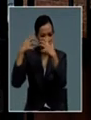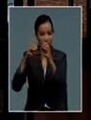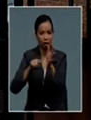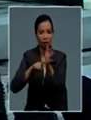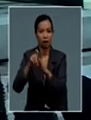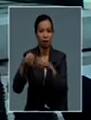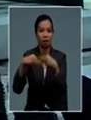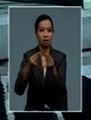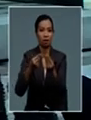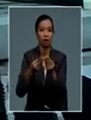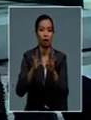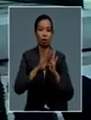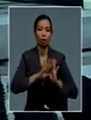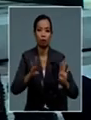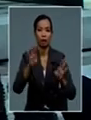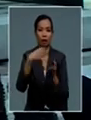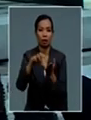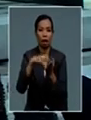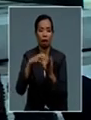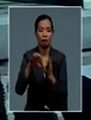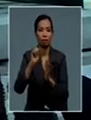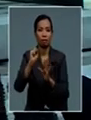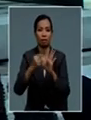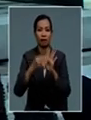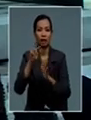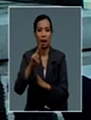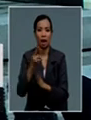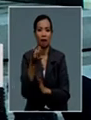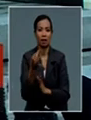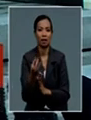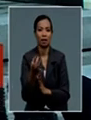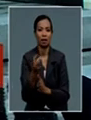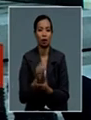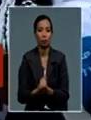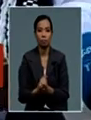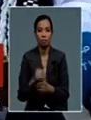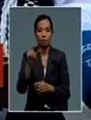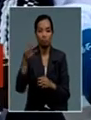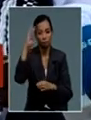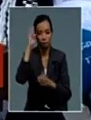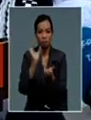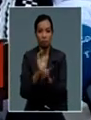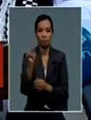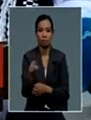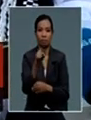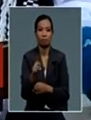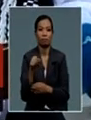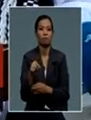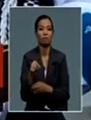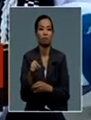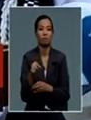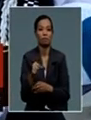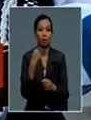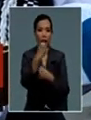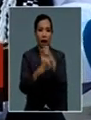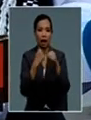รก็ตามยังไม่สามารถเปิดเผยได้ว่าสารชนิดนั้นคืออะไรค่ะโดยทางตำรวจอังกฤษระบุนะคะว่านายเซอร์เกสกีพาวค่ะวั